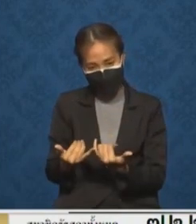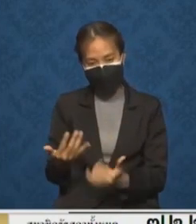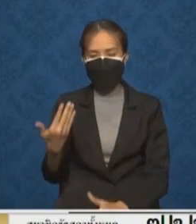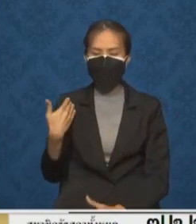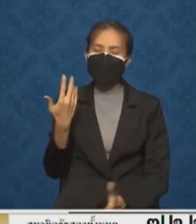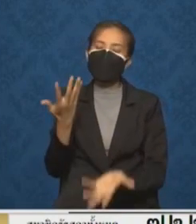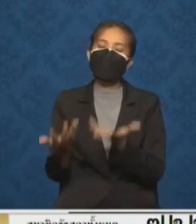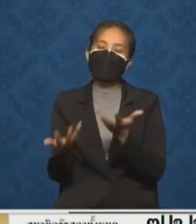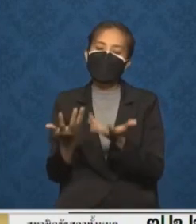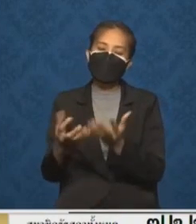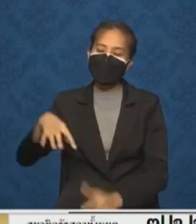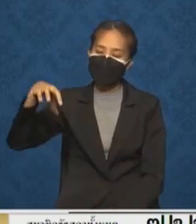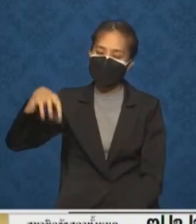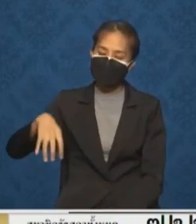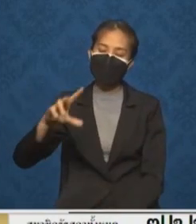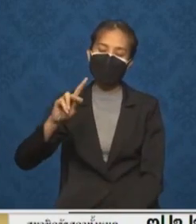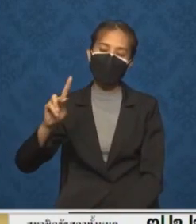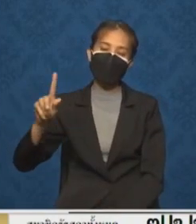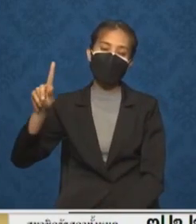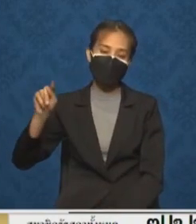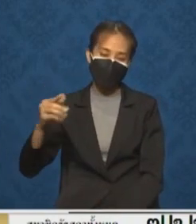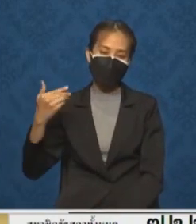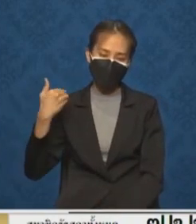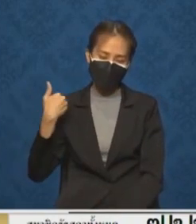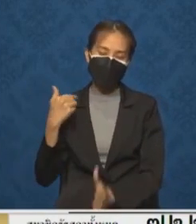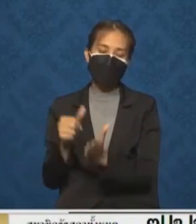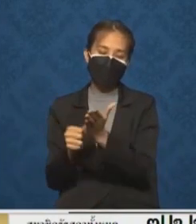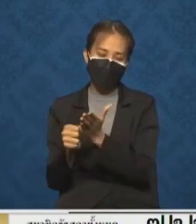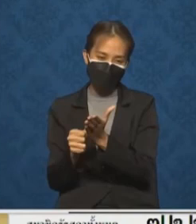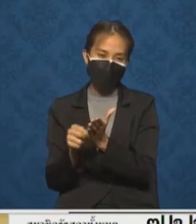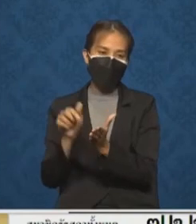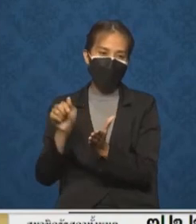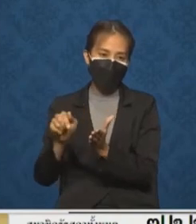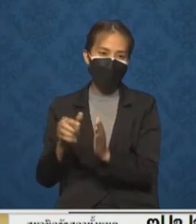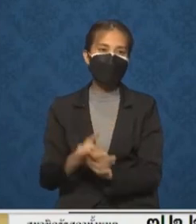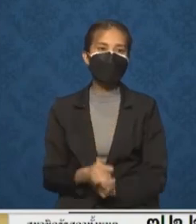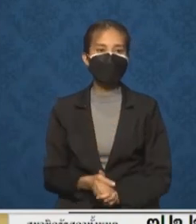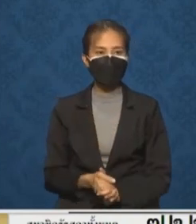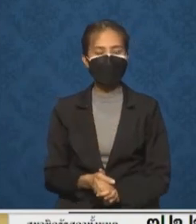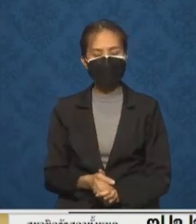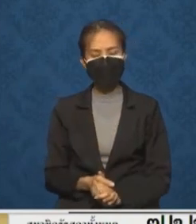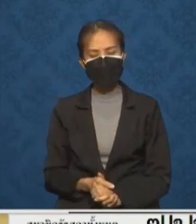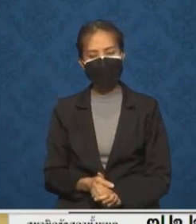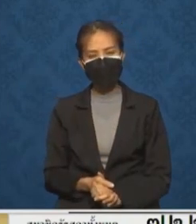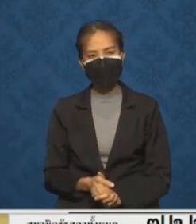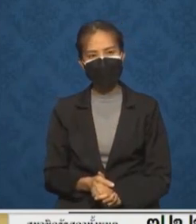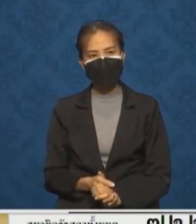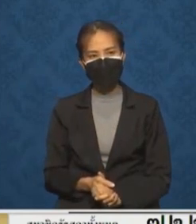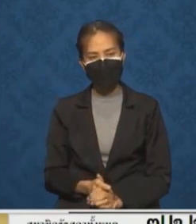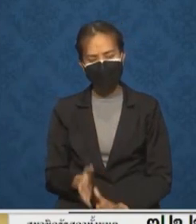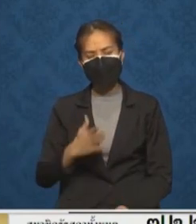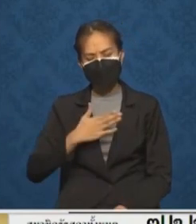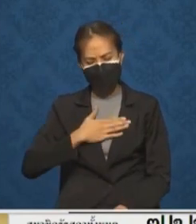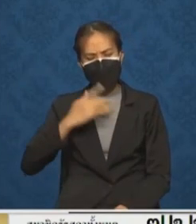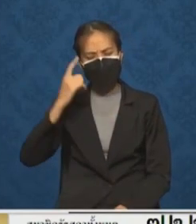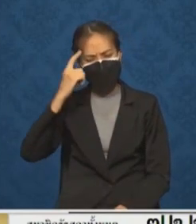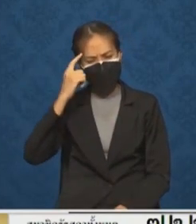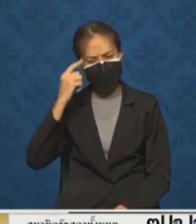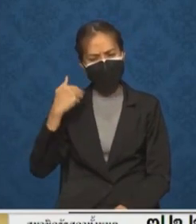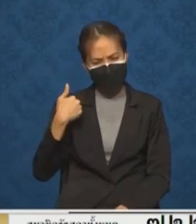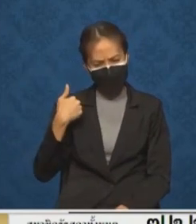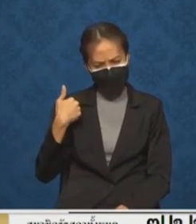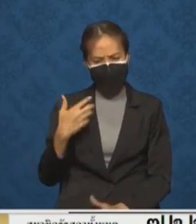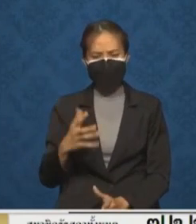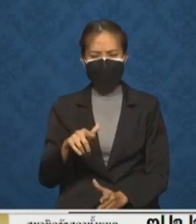ต.เองซึ่งดูจะมีอยู่แล้วก็ยังอยู่ในวิสัยที่สามารถจะกำหนดให้เป็นเบอร์เ